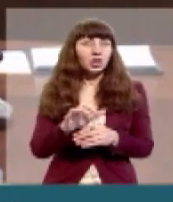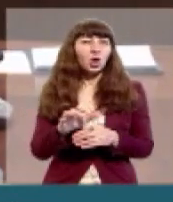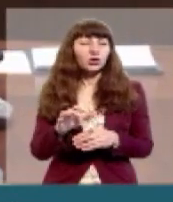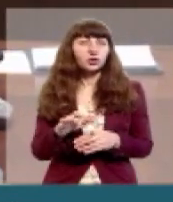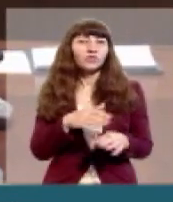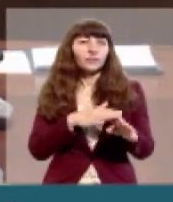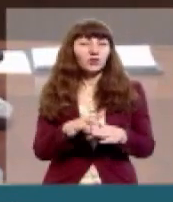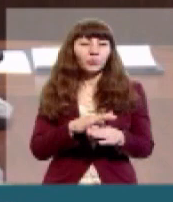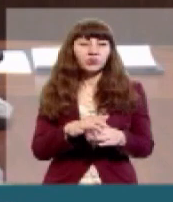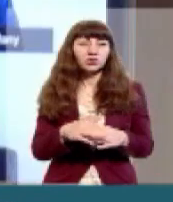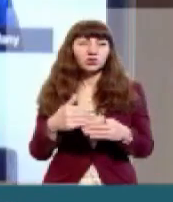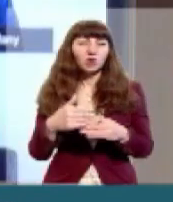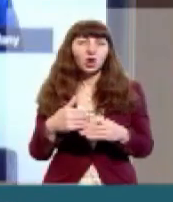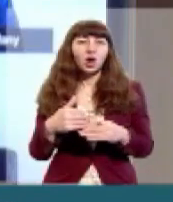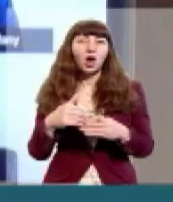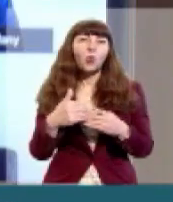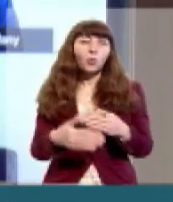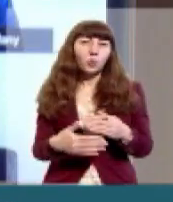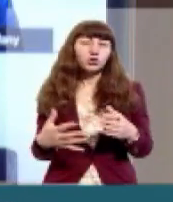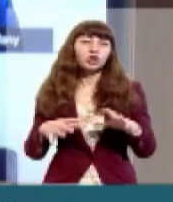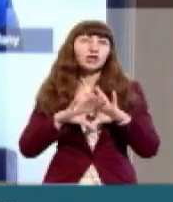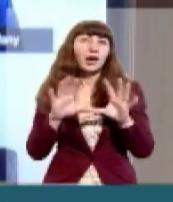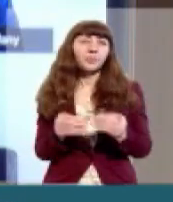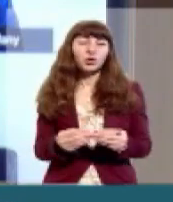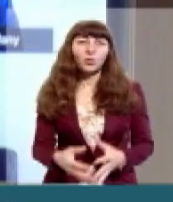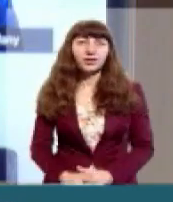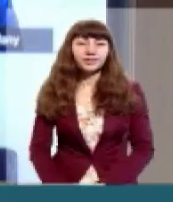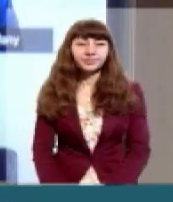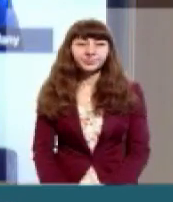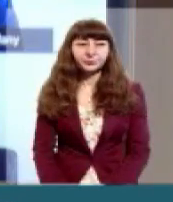наверстать упущенные объемы. Айдана Папанина, Олжас Есенжигитов, телеканал Костанай.